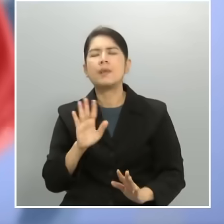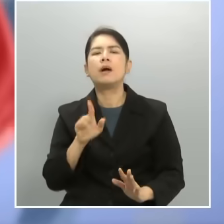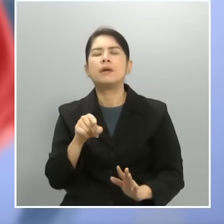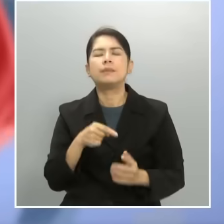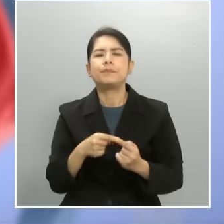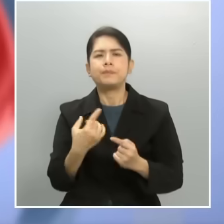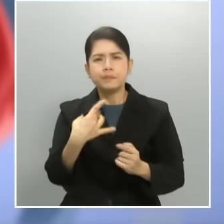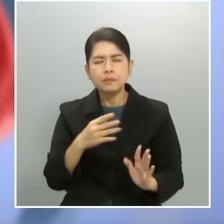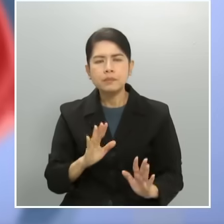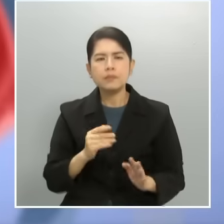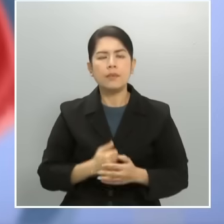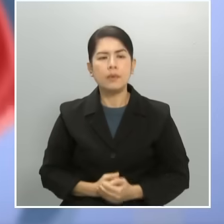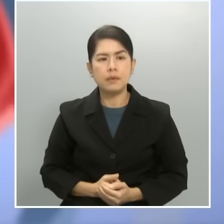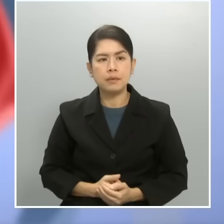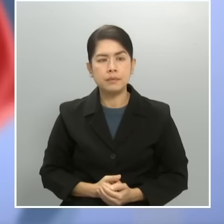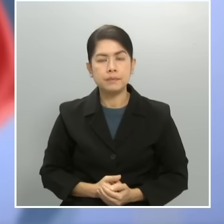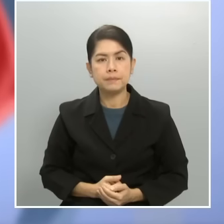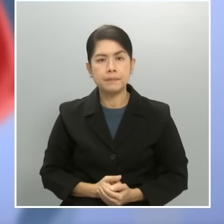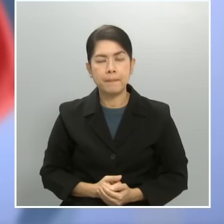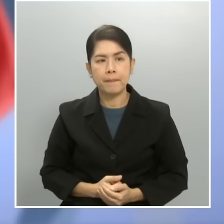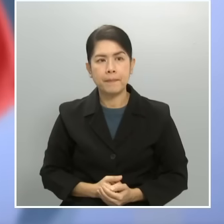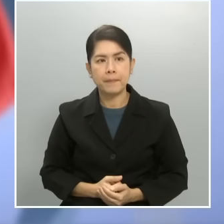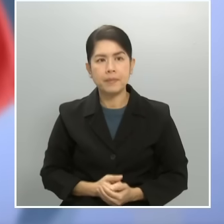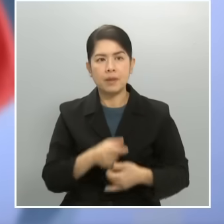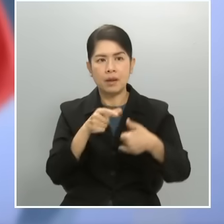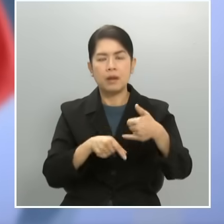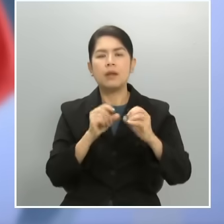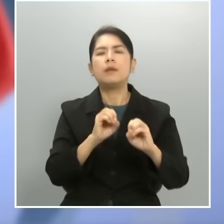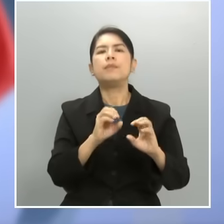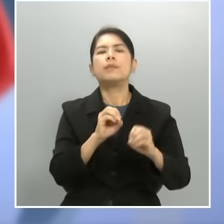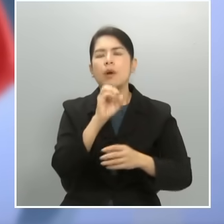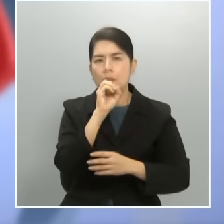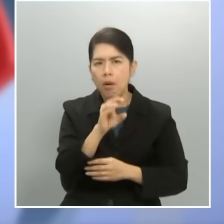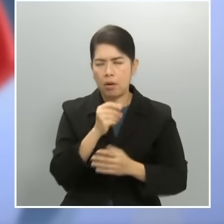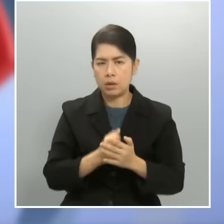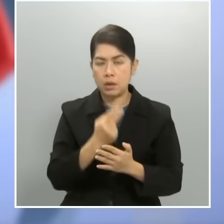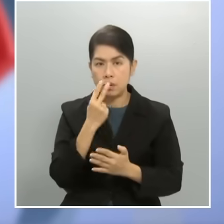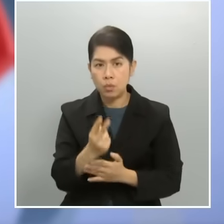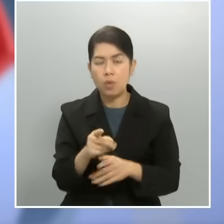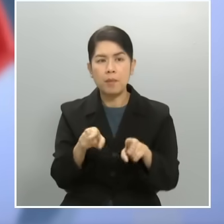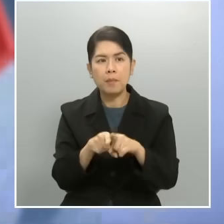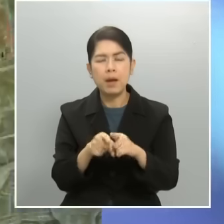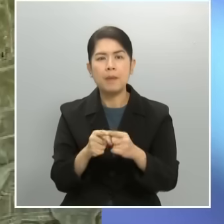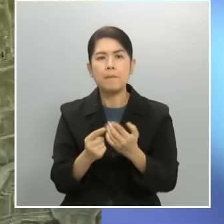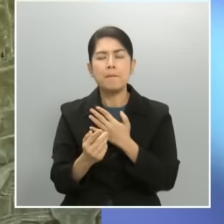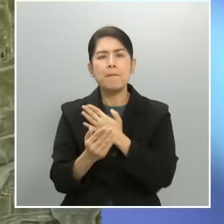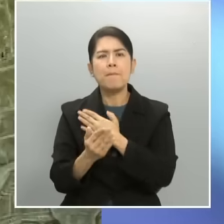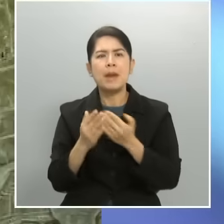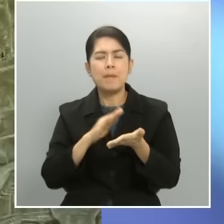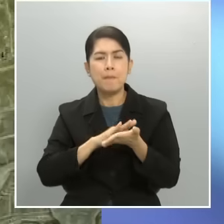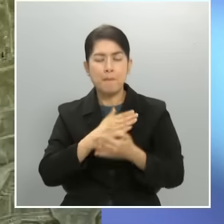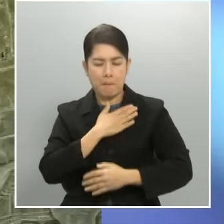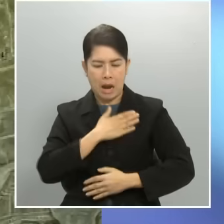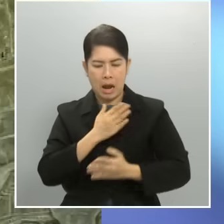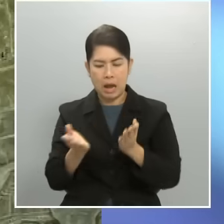คืออาจารย์ดรกังวลยังบอกด้วยว่าที่เห็นที่ตวัดปลายผ้าที่พี่หนุ่มอธิบายเนี่ยค่ะก็ไม่ได้มี